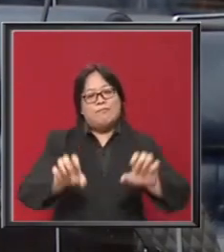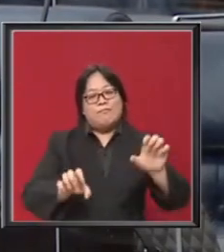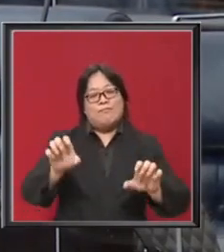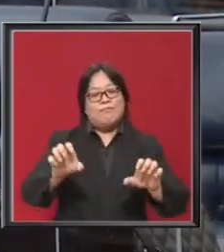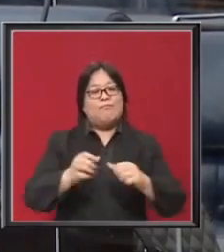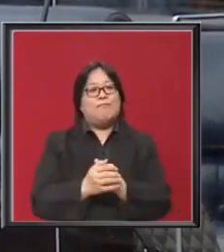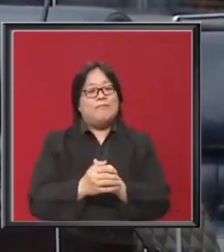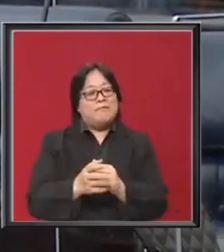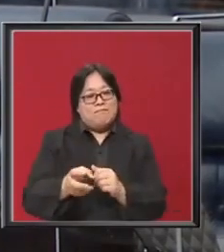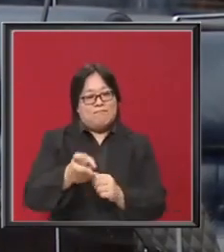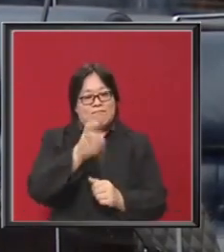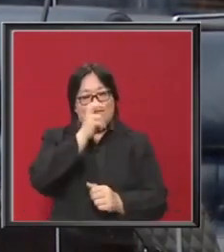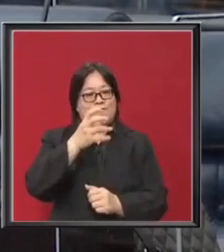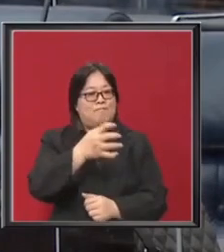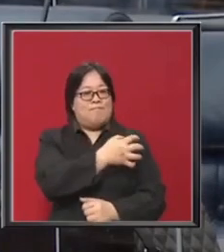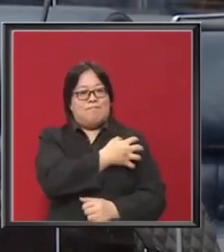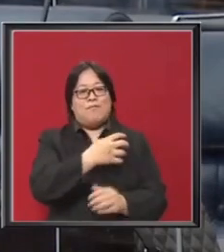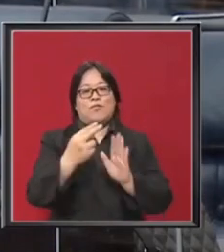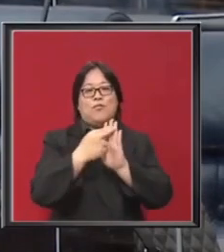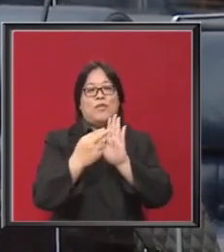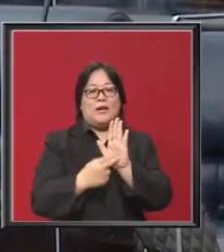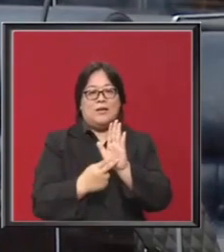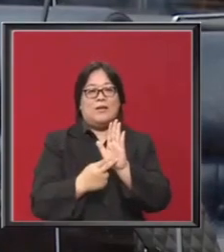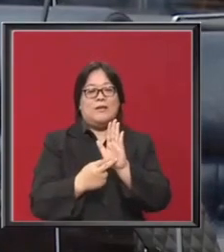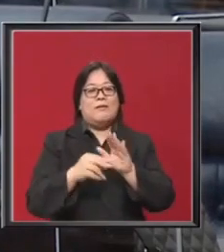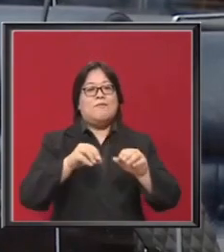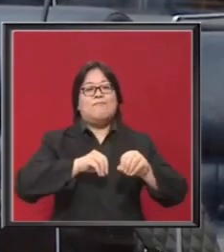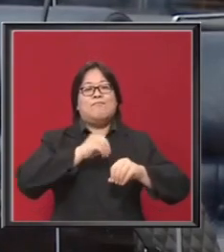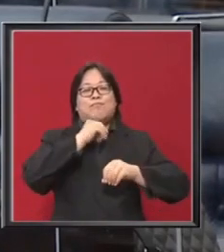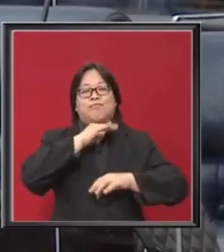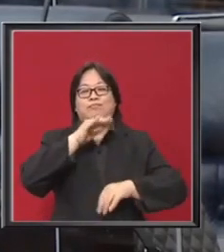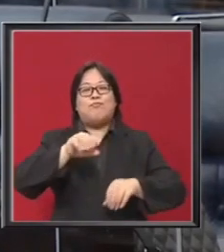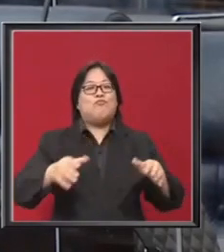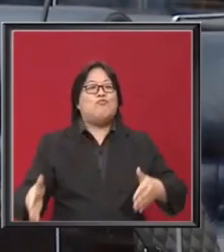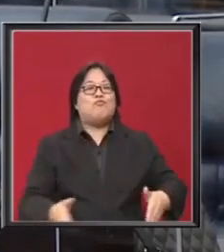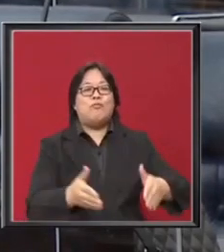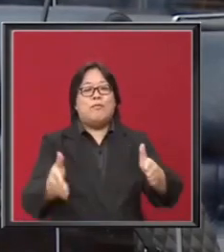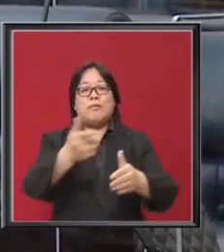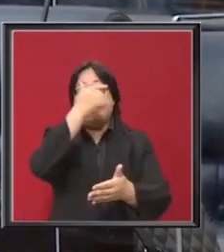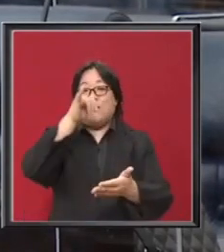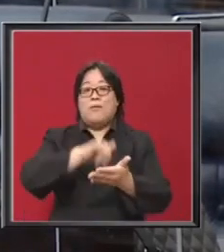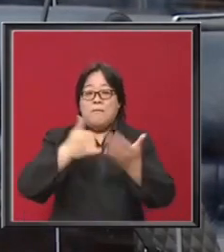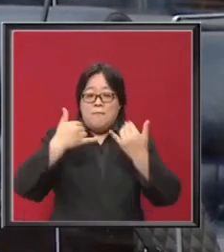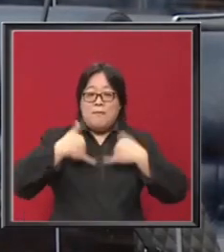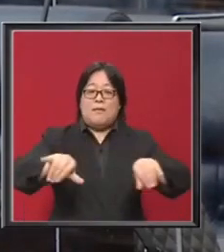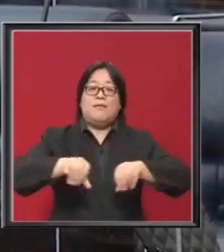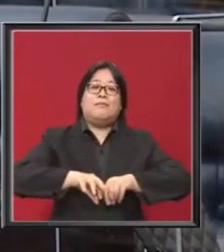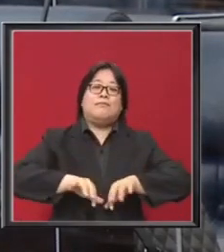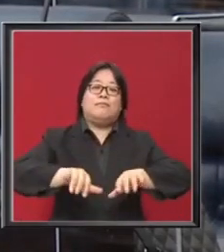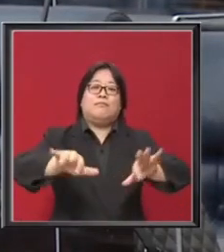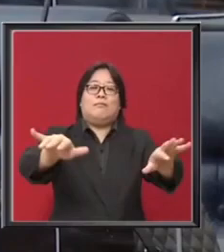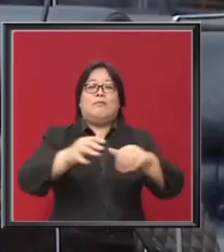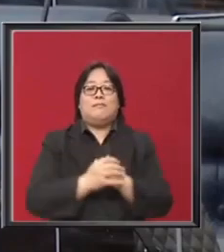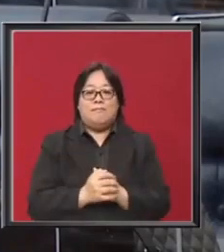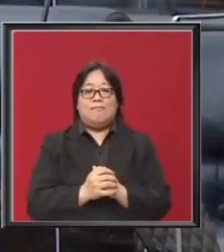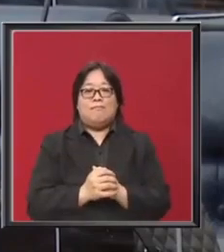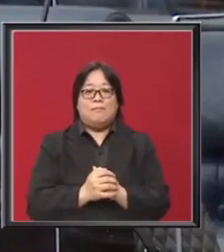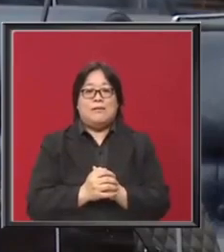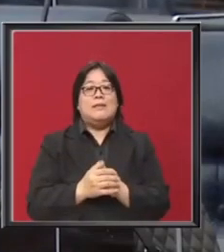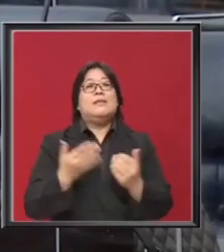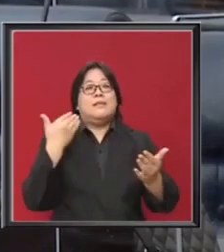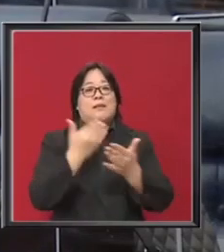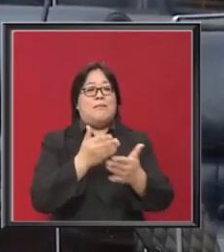memperkembangkan takkan wawasan undang-undang pencemaran Sungai memandangkan ianya Masih Berlalu AC Hai sehingga